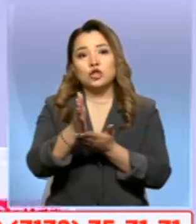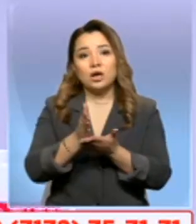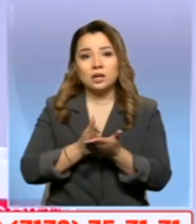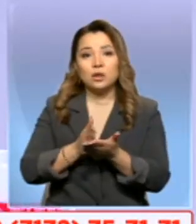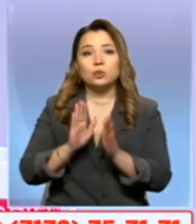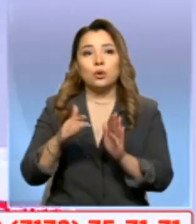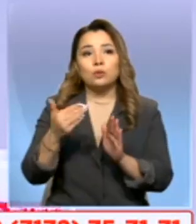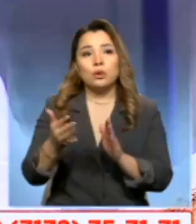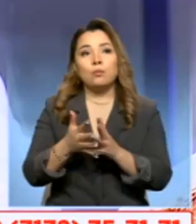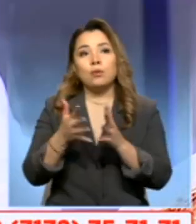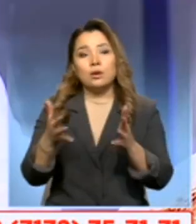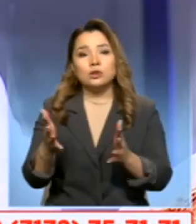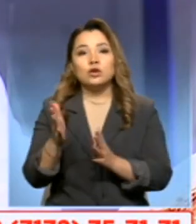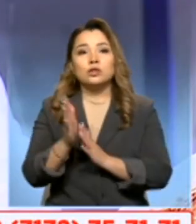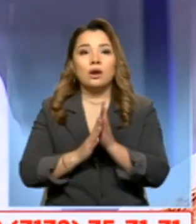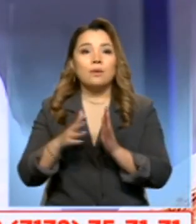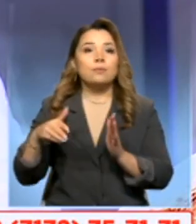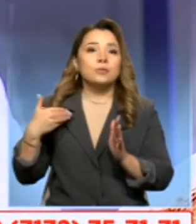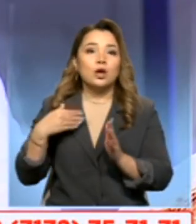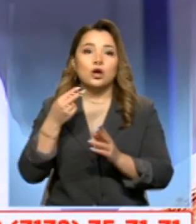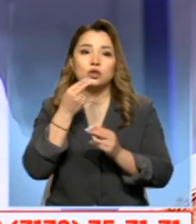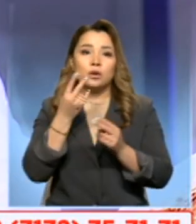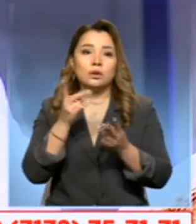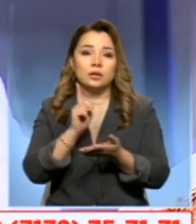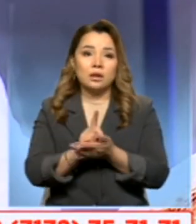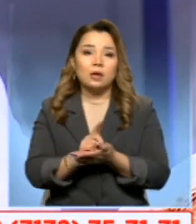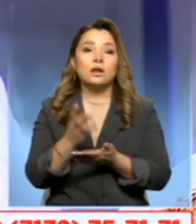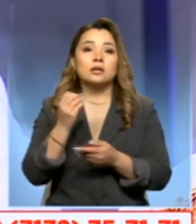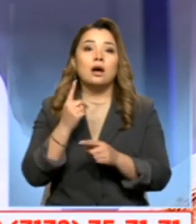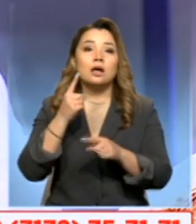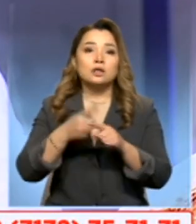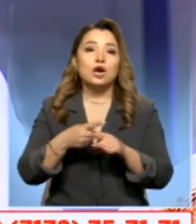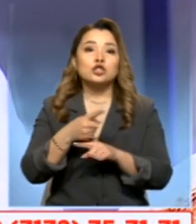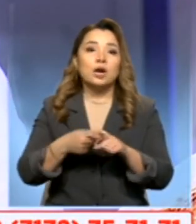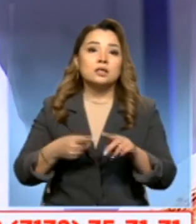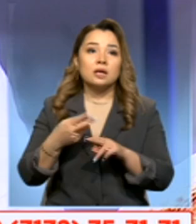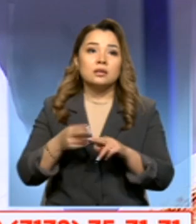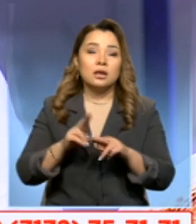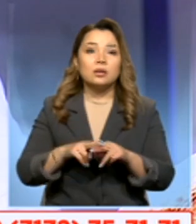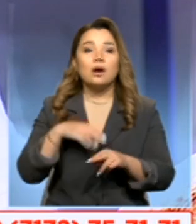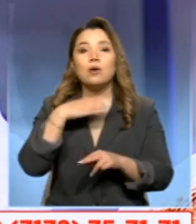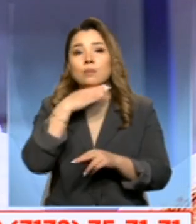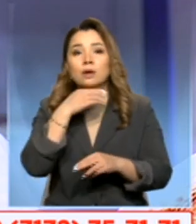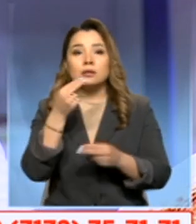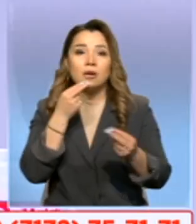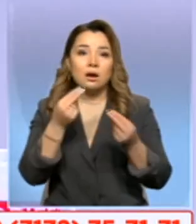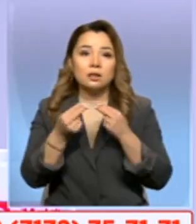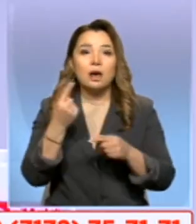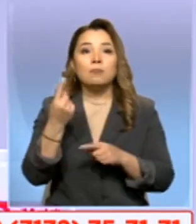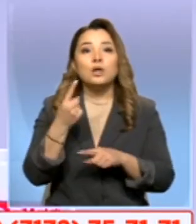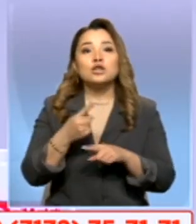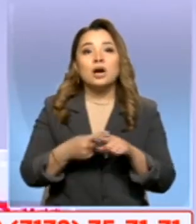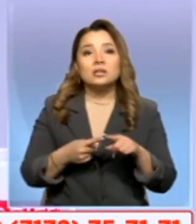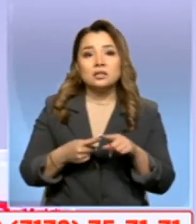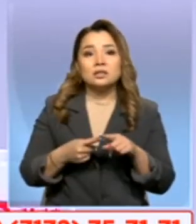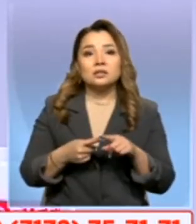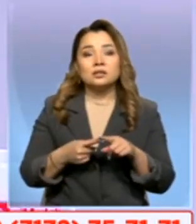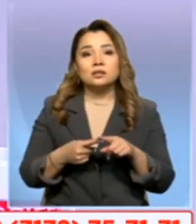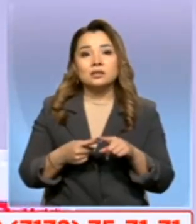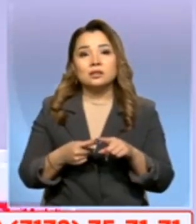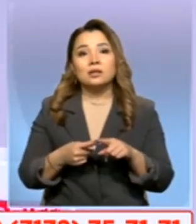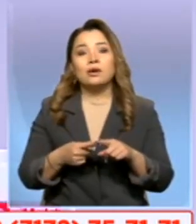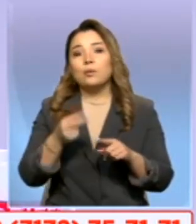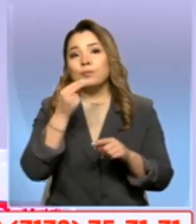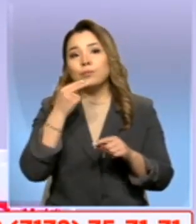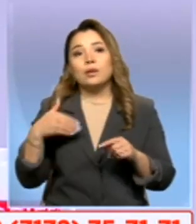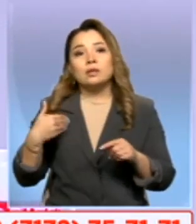жартысы тек көкөністер мен жеміс жидектер болу керек. Тағы бір жартысы бұл ет тағамдары, бір жартысы